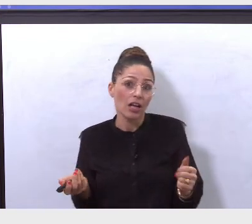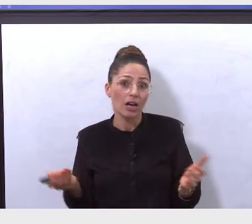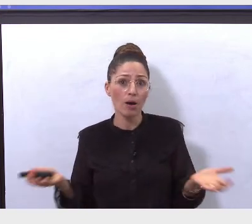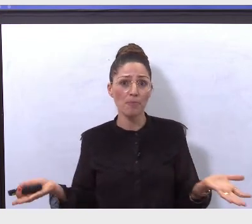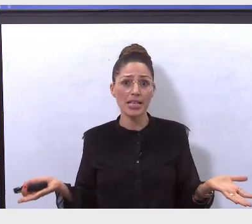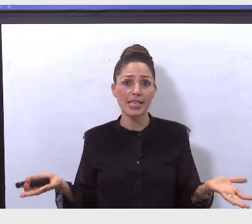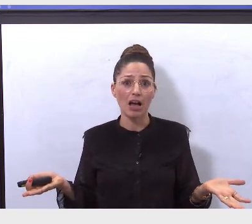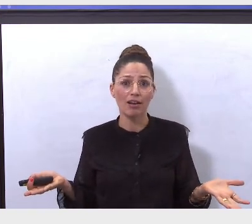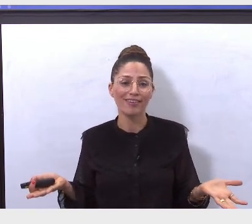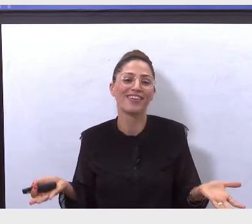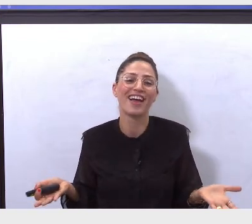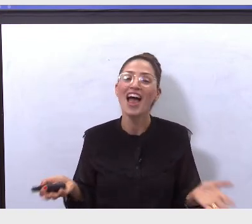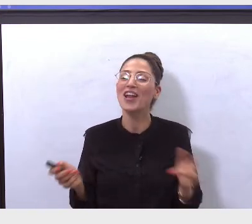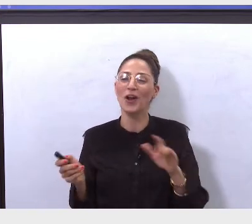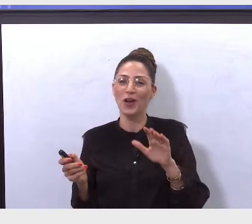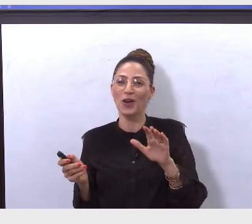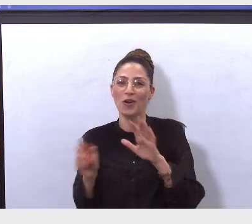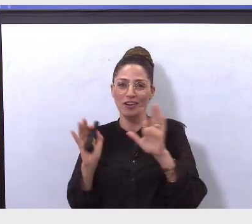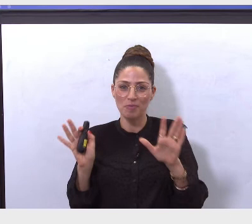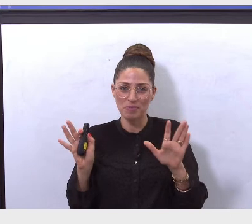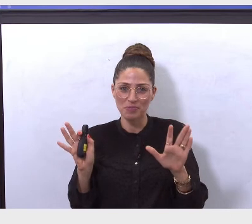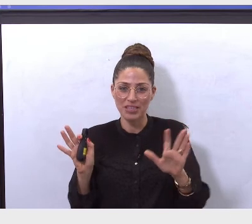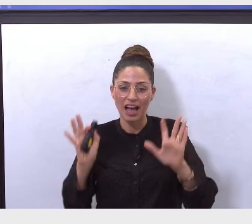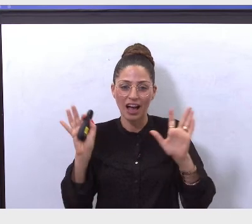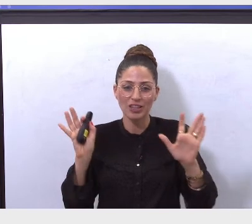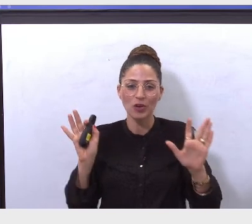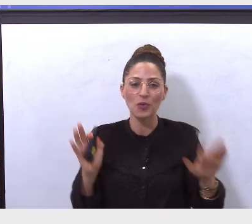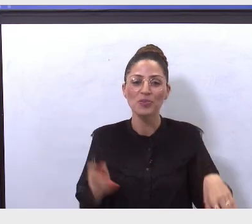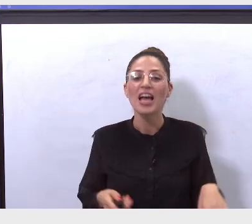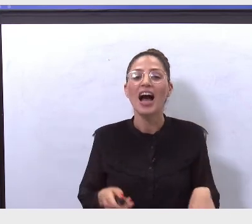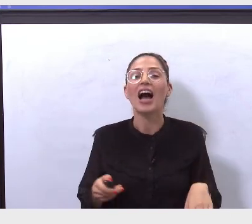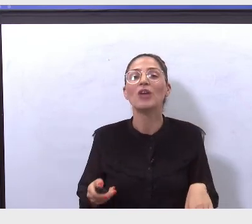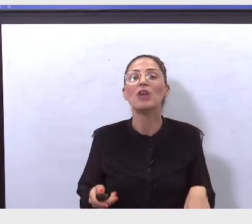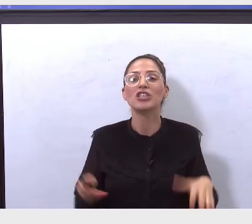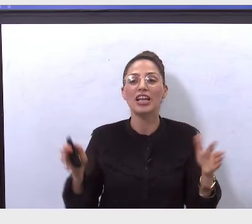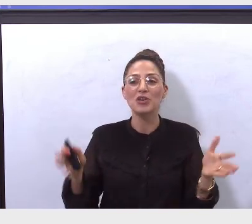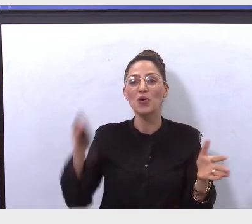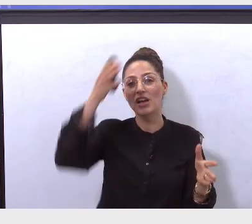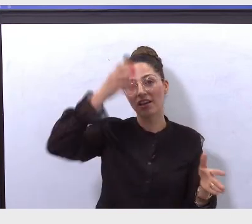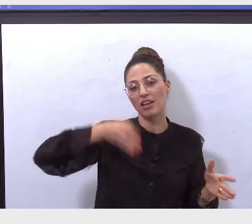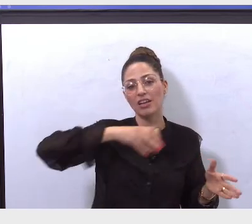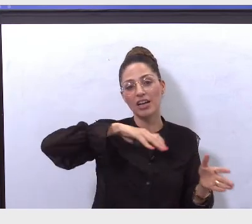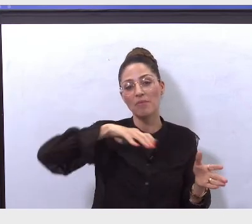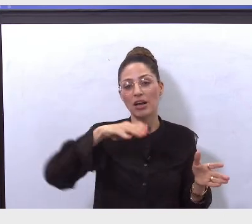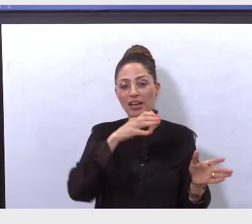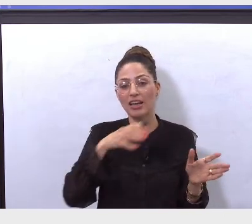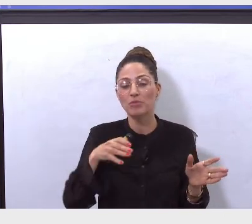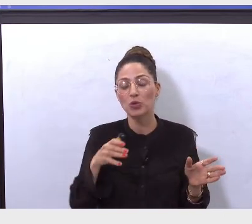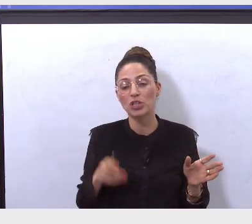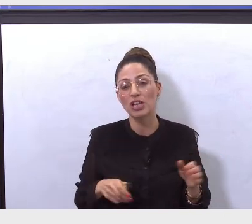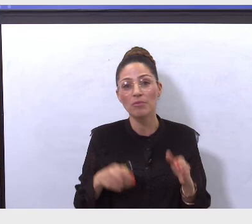נראה כמו פיצה. לא, לא, לא, לא, לא באמת פיצה, אל תאכלו. החלוקה של העיגול